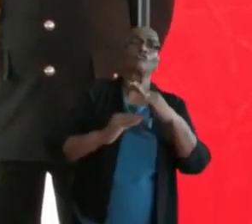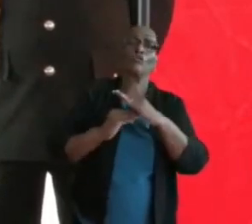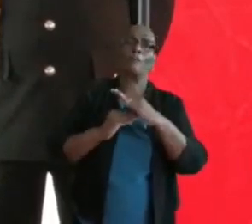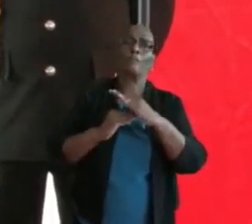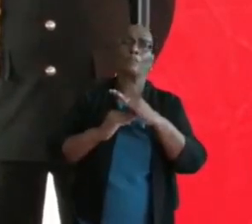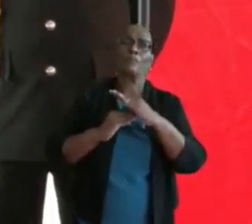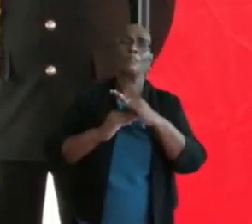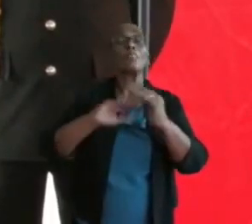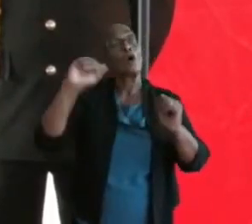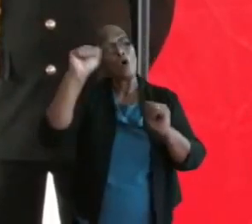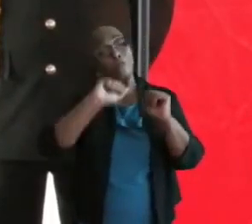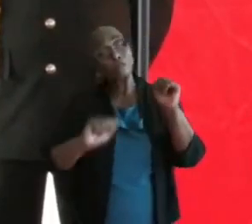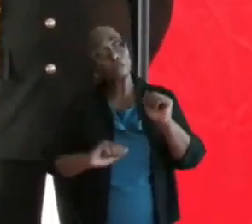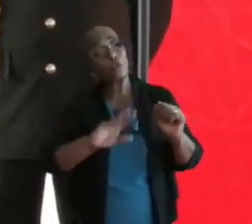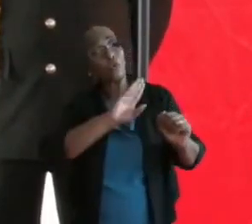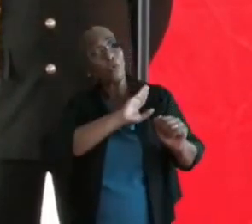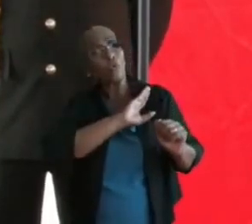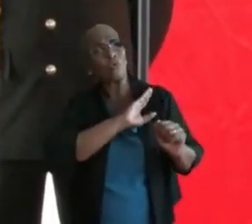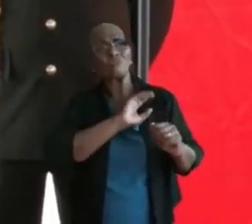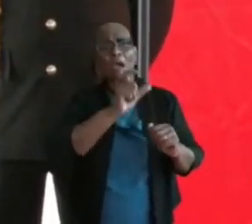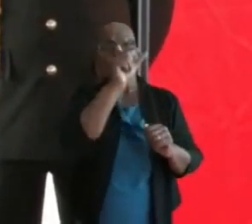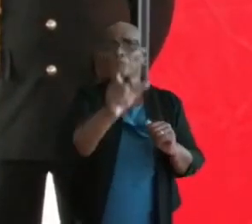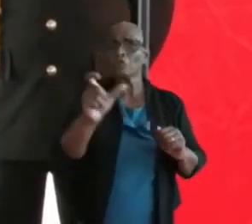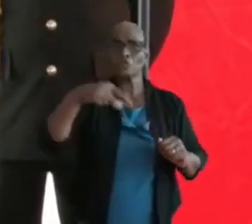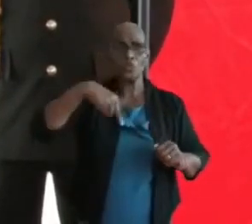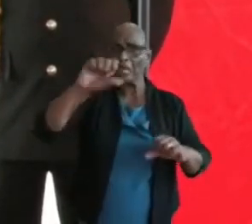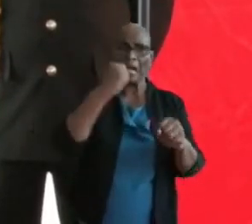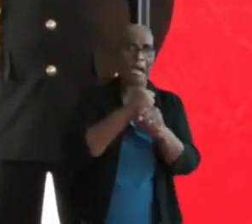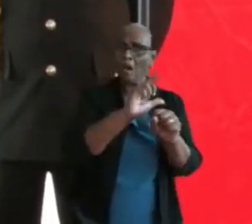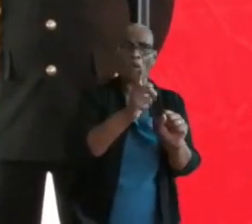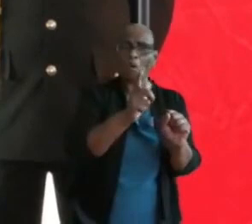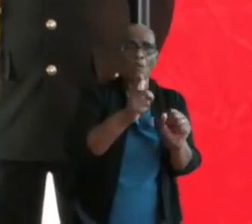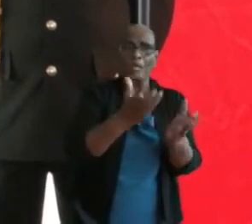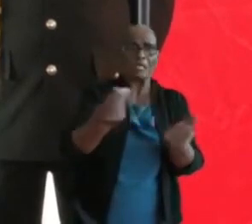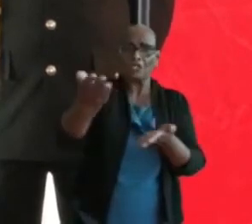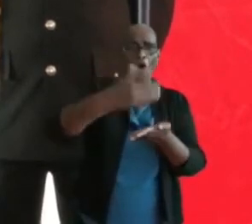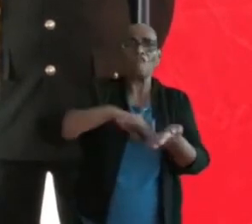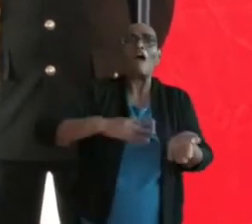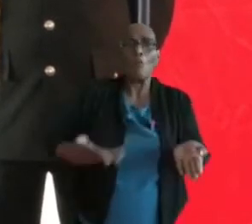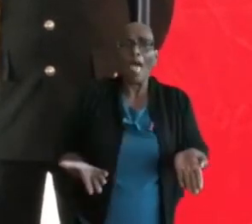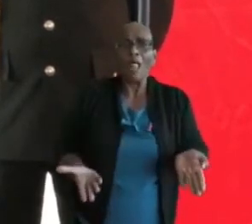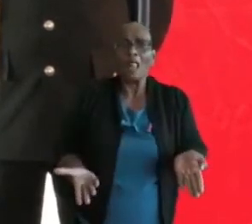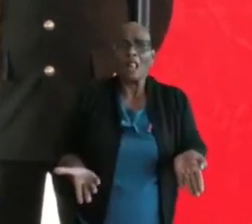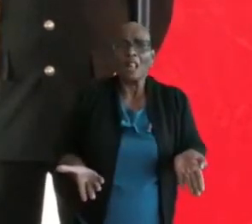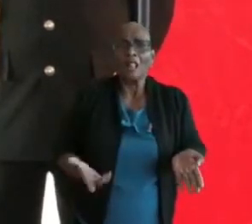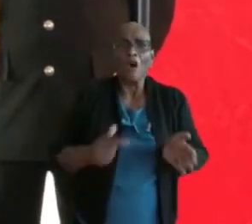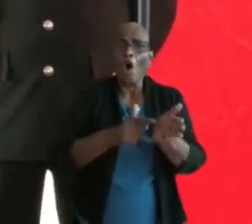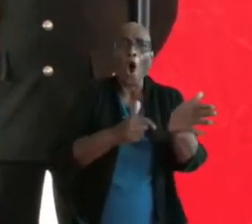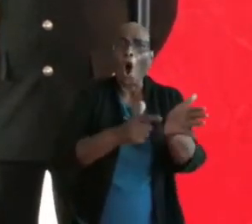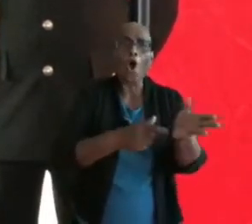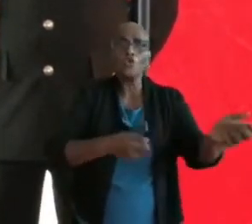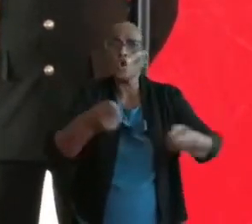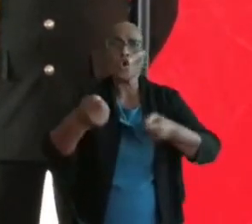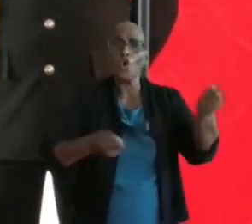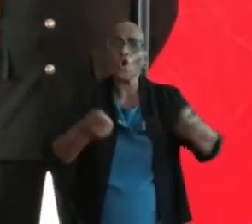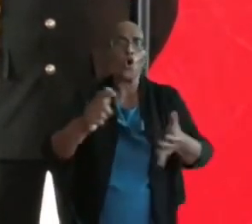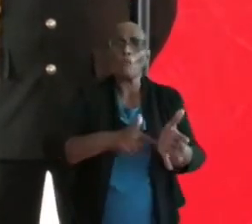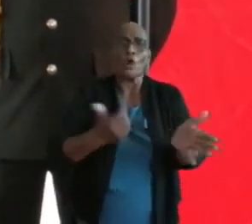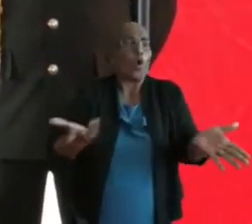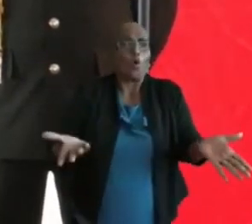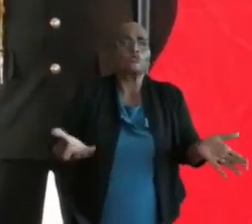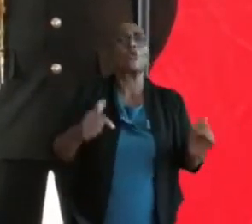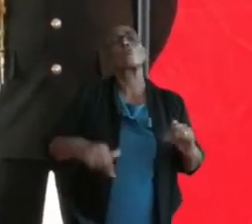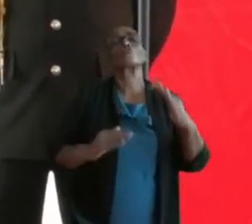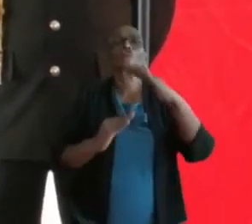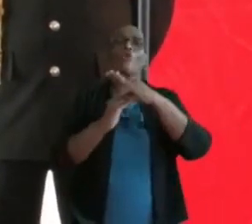Er vindt opschoning plaats van spookambtenaren op ministeries. Onrechtmatig gebruik van auto's. Daar is al een